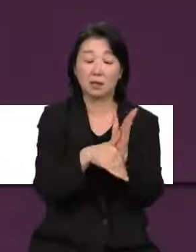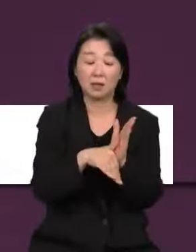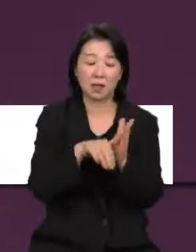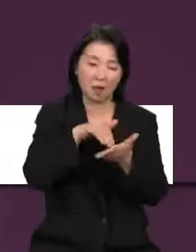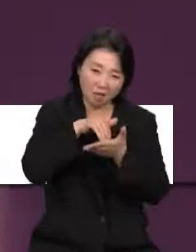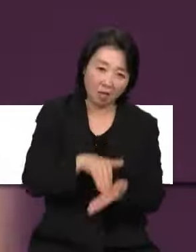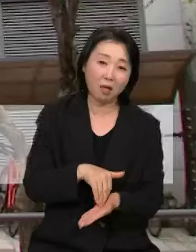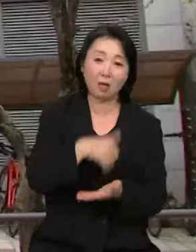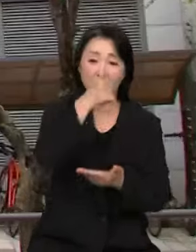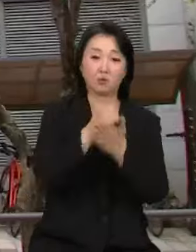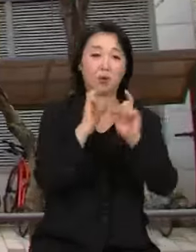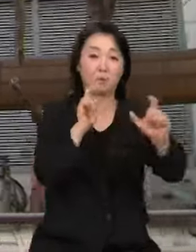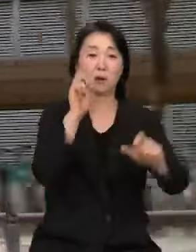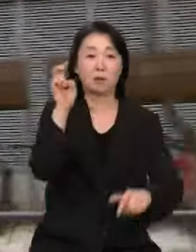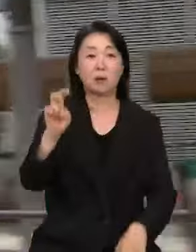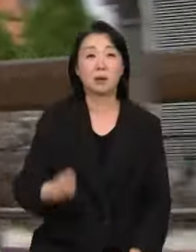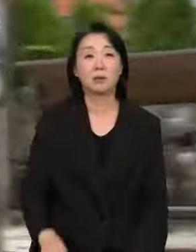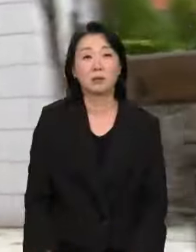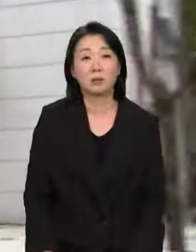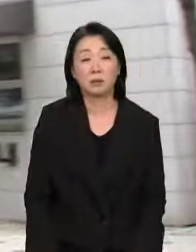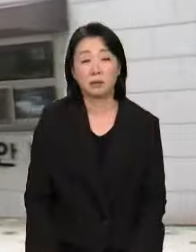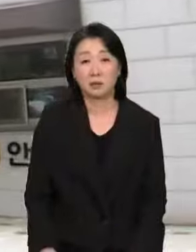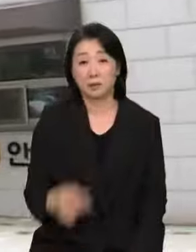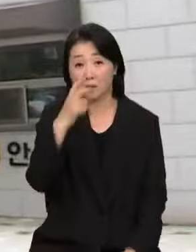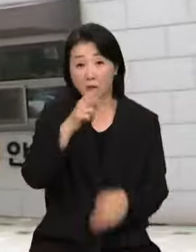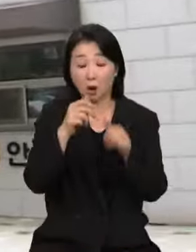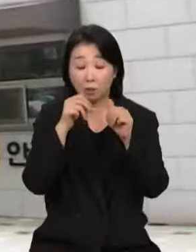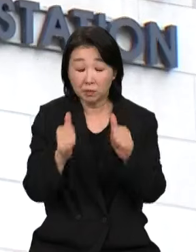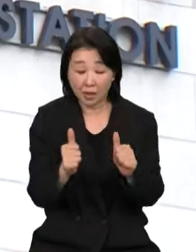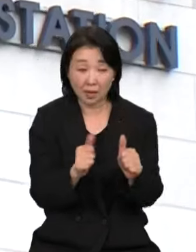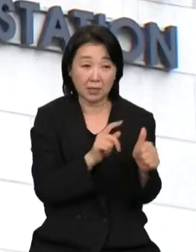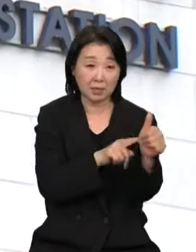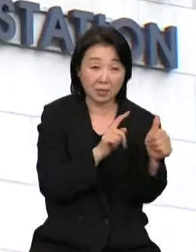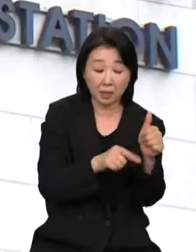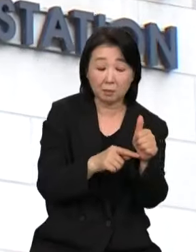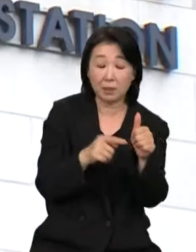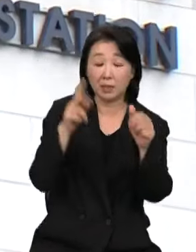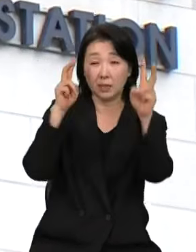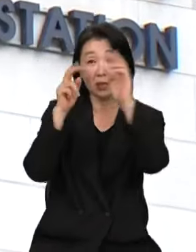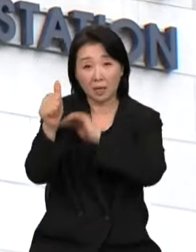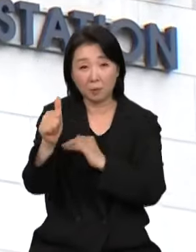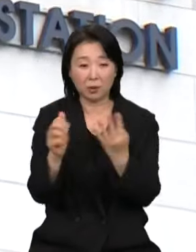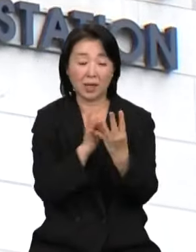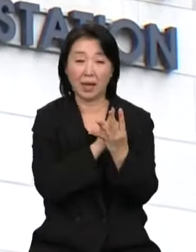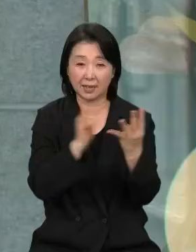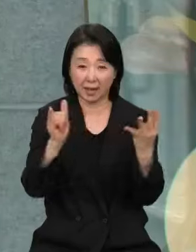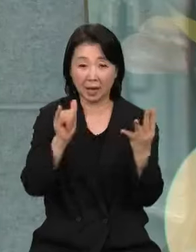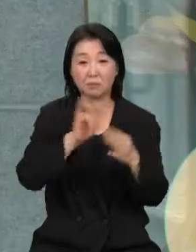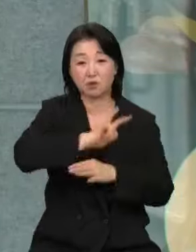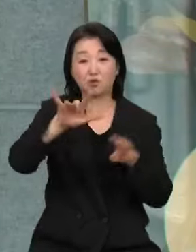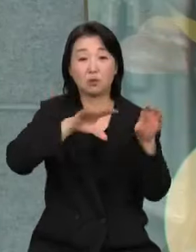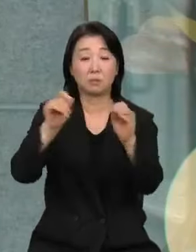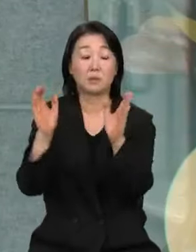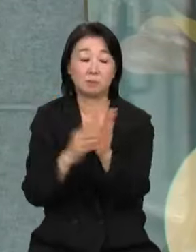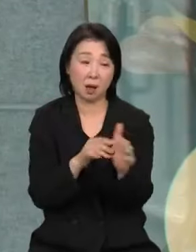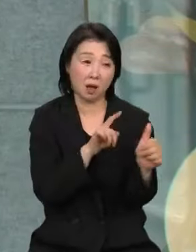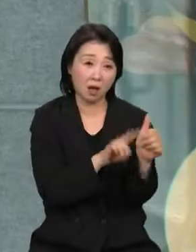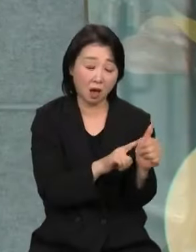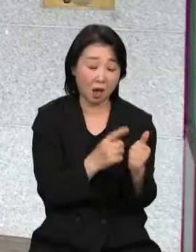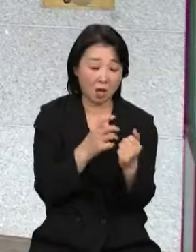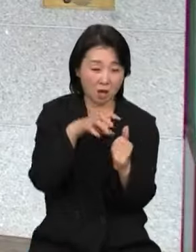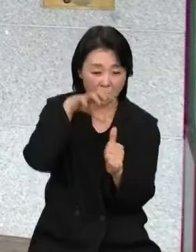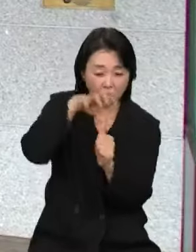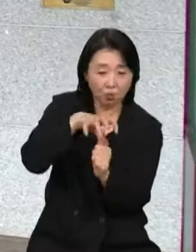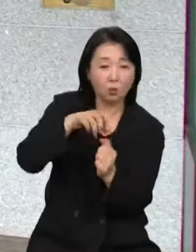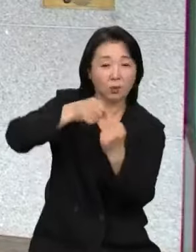불가피합니다 경찰은 김씨와 소속 대표 명을 금지했고 선 구속장 신청도